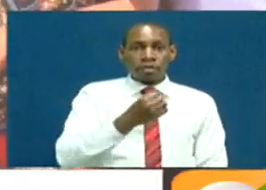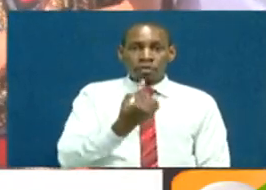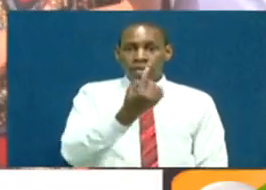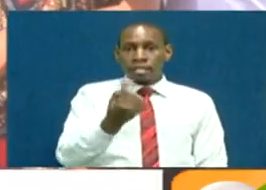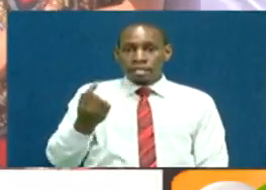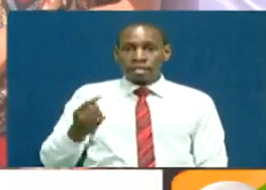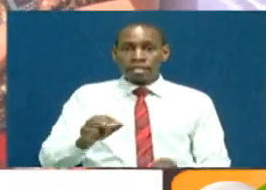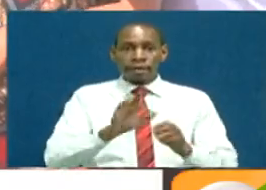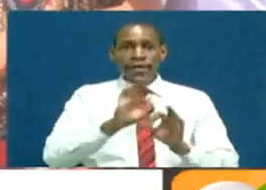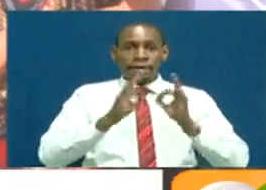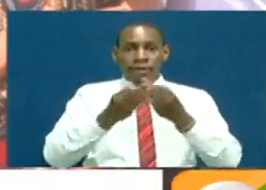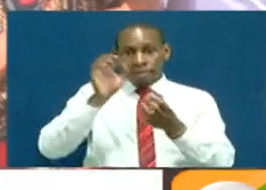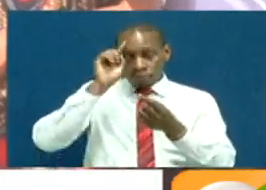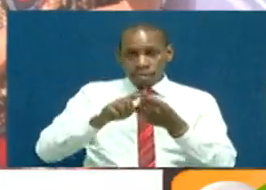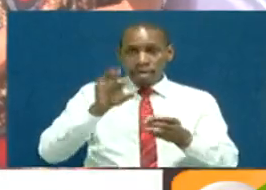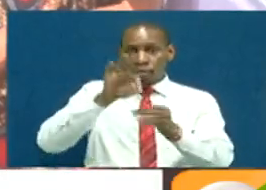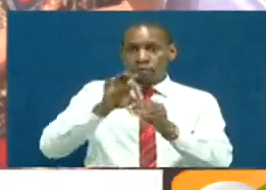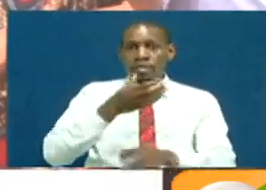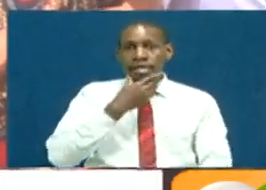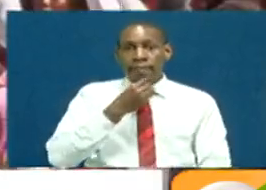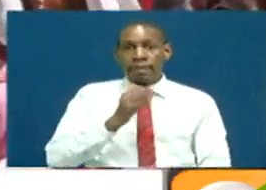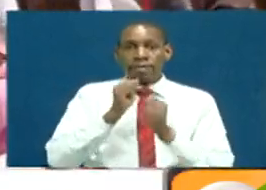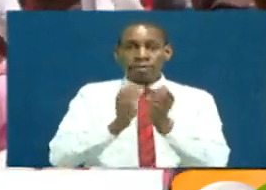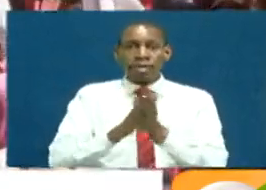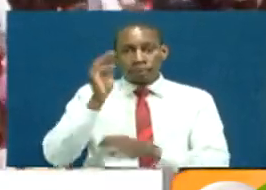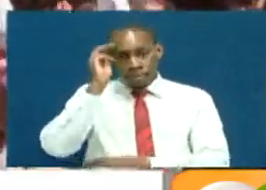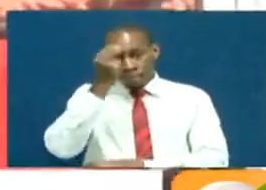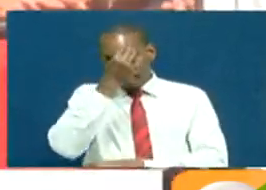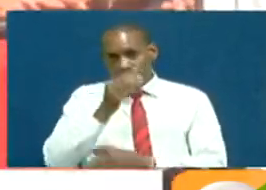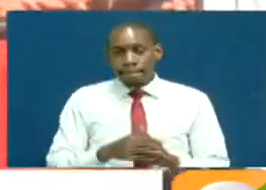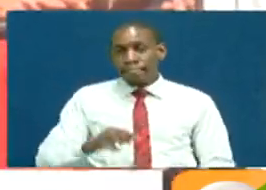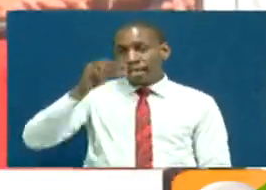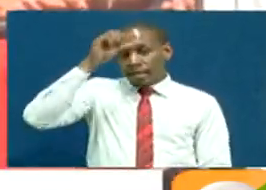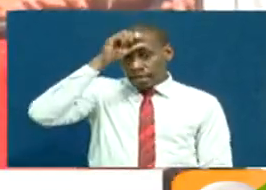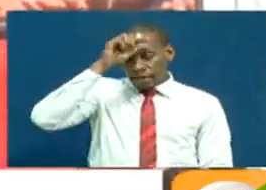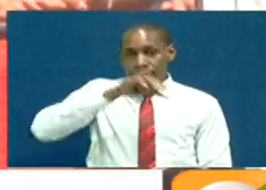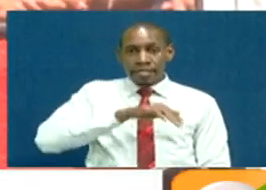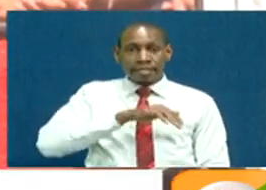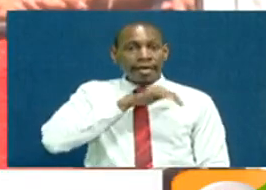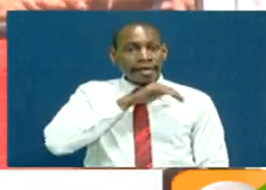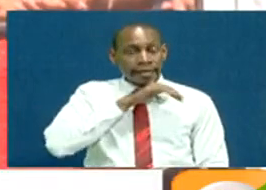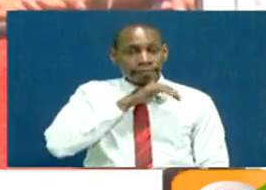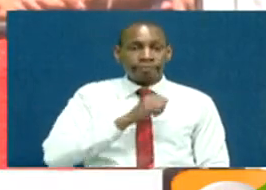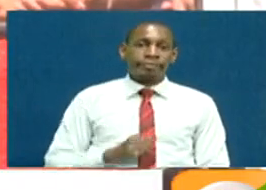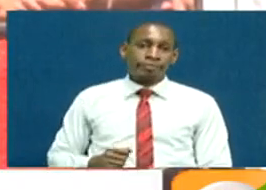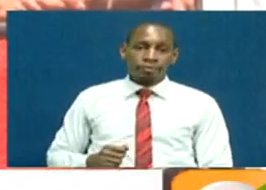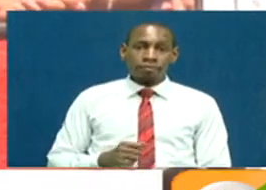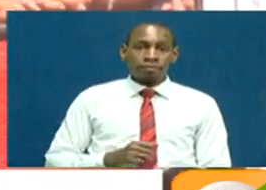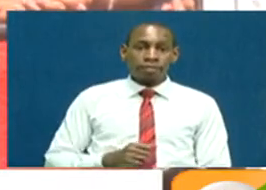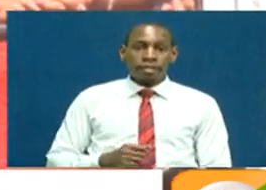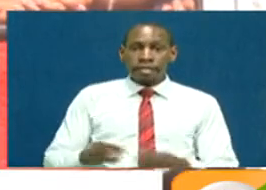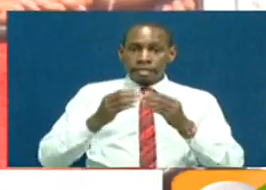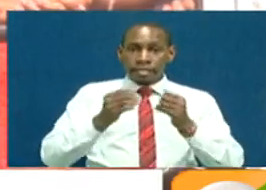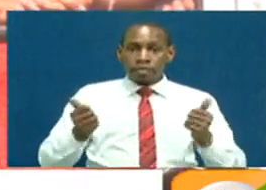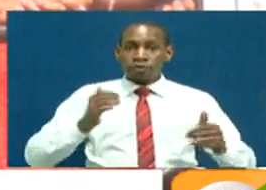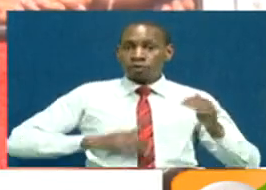boma, tukitafuta kura ya baba na madha. Serikali ya Raila Amolo Odinga